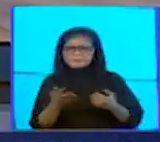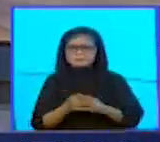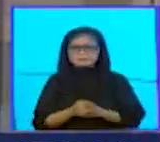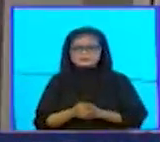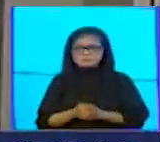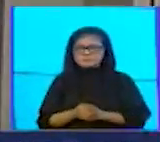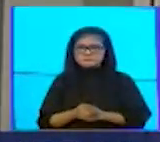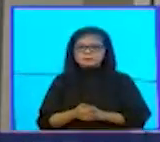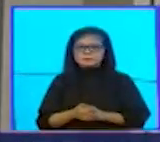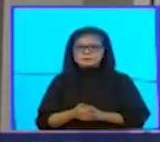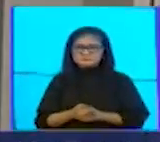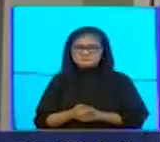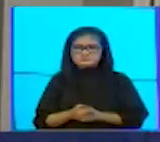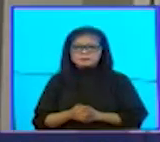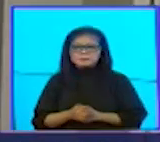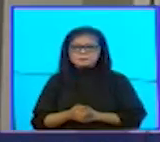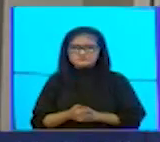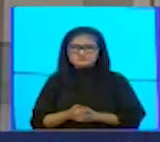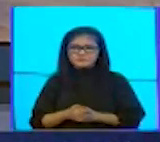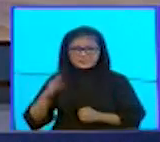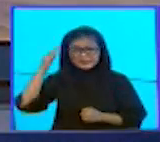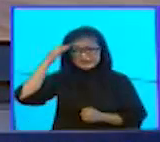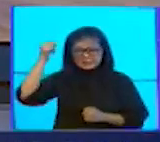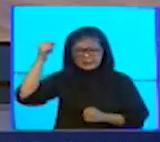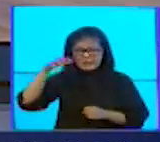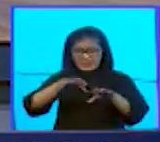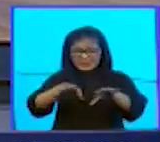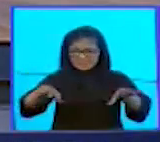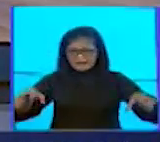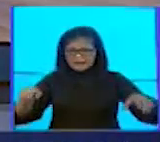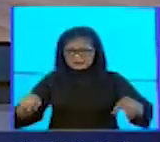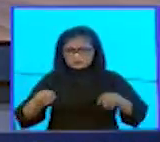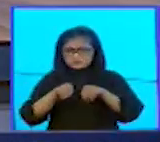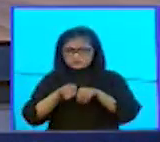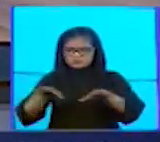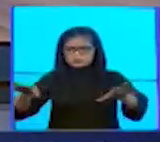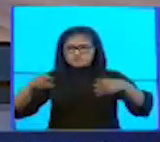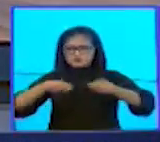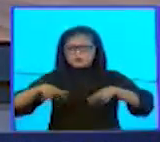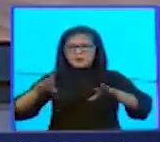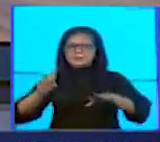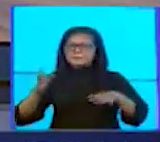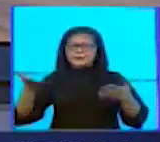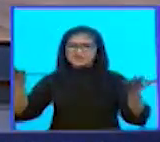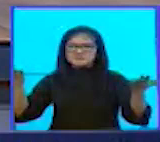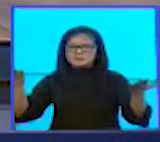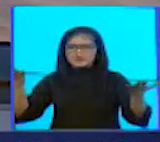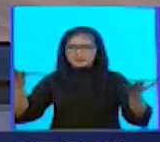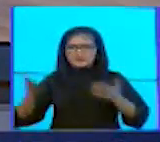Hai benar Ahmad Iya rencananya alat-alat ini akan diedarkan ke wilayah mana saja Pak Hai hak